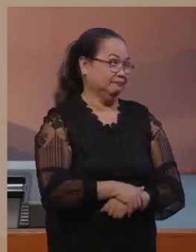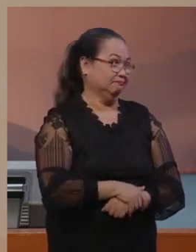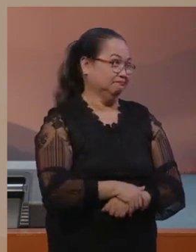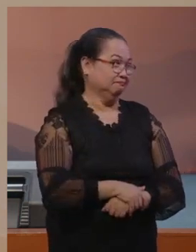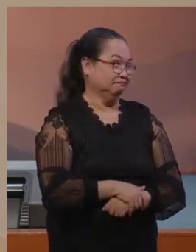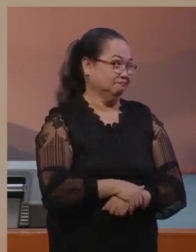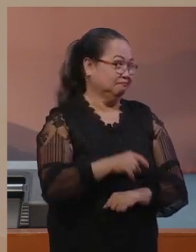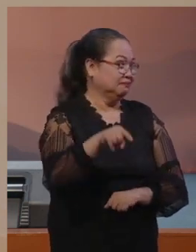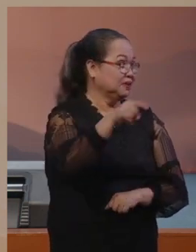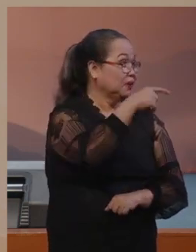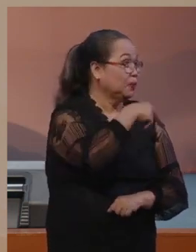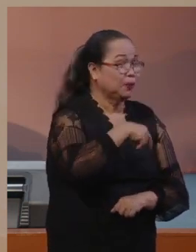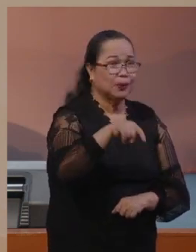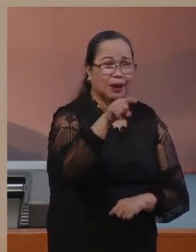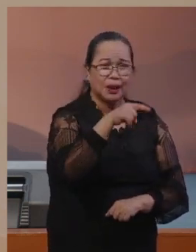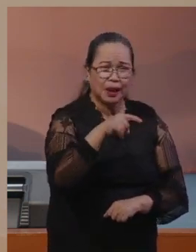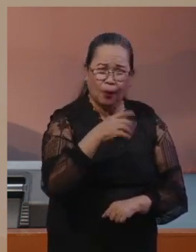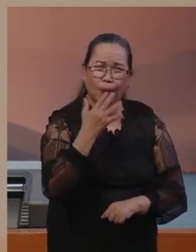Tayong lahat po